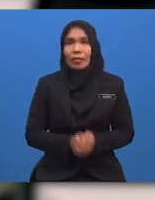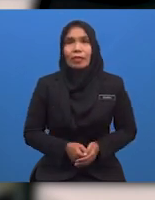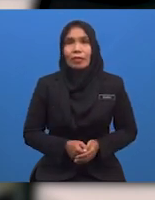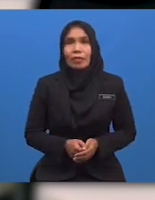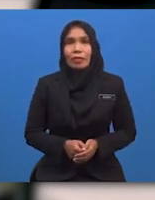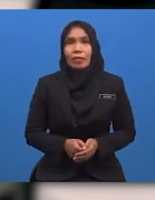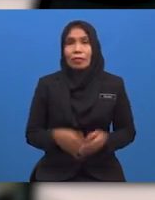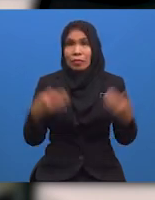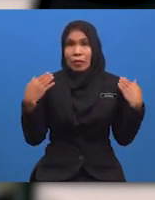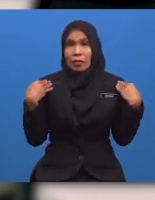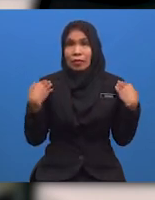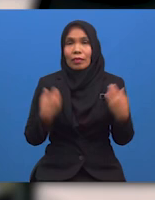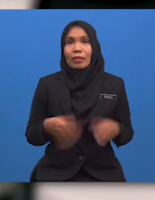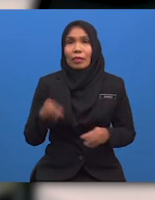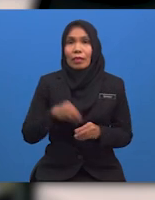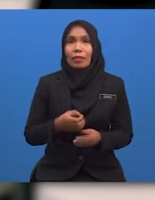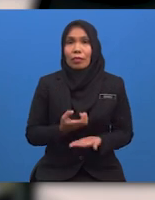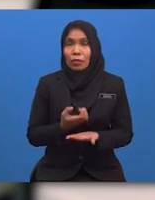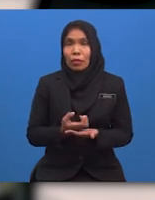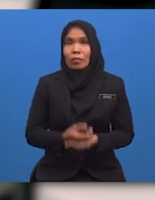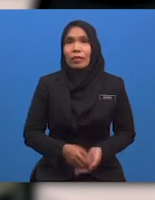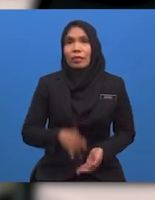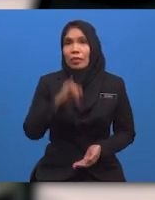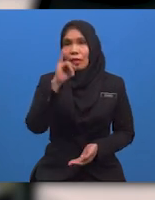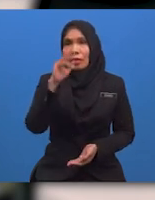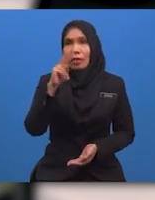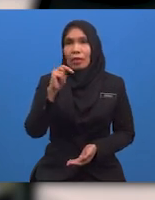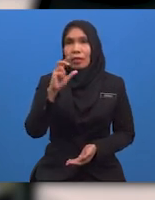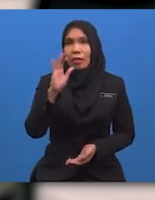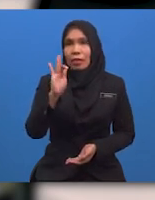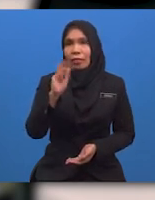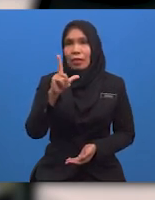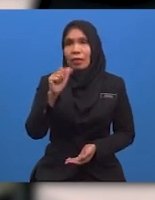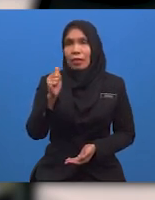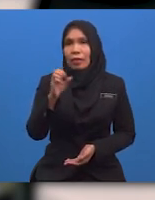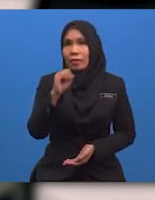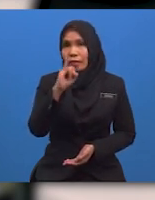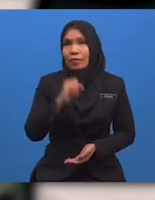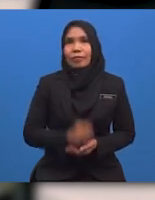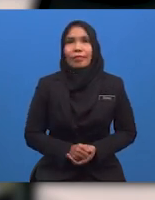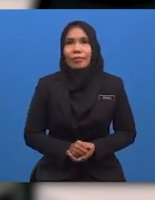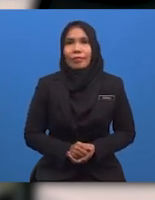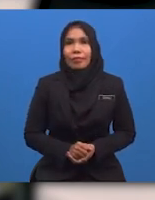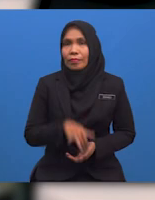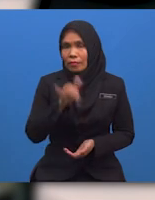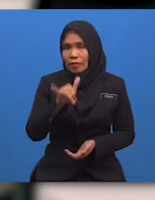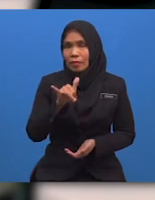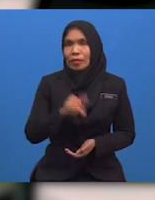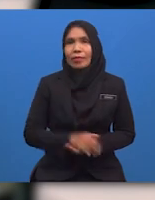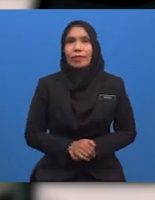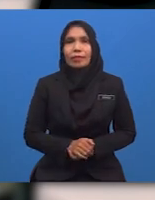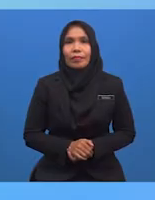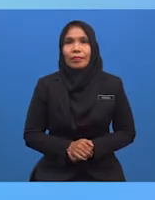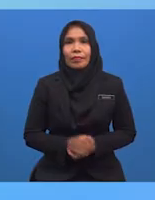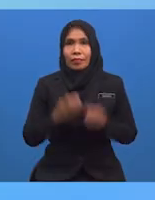harga naik secara berterusan? Ya, pernah kan? Baiklah, dalam episod ini, cikgu akan